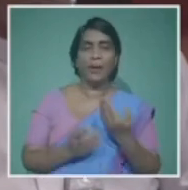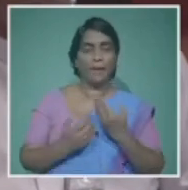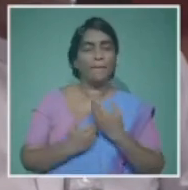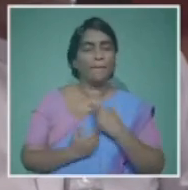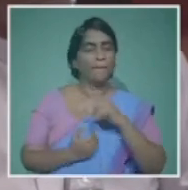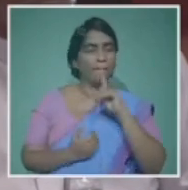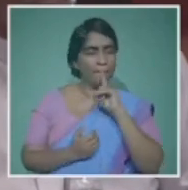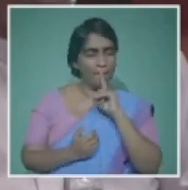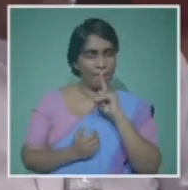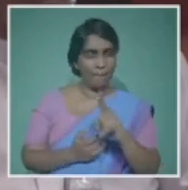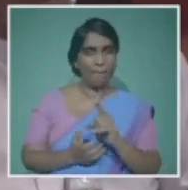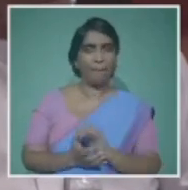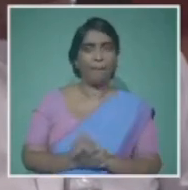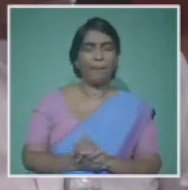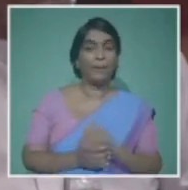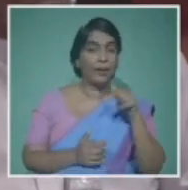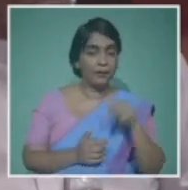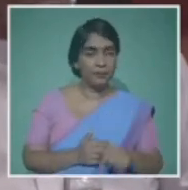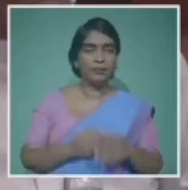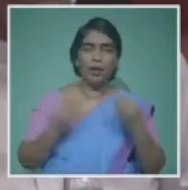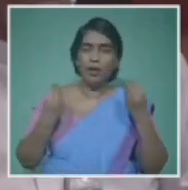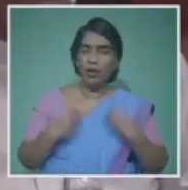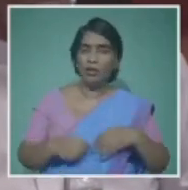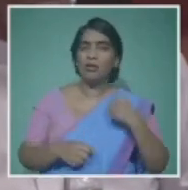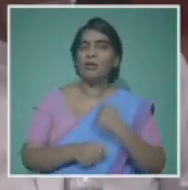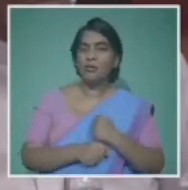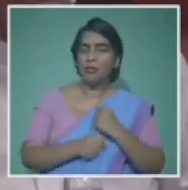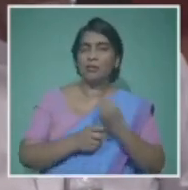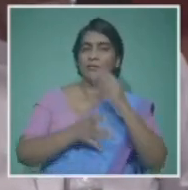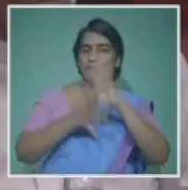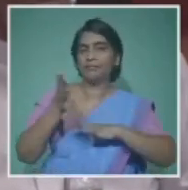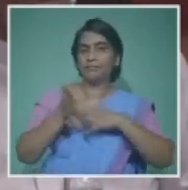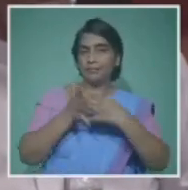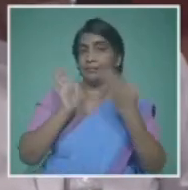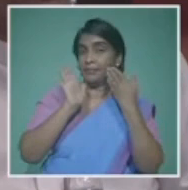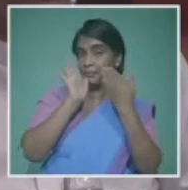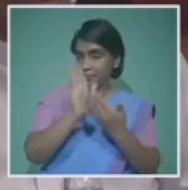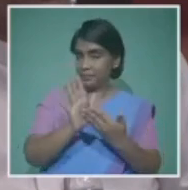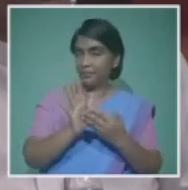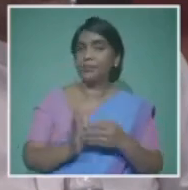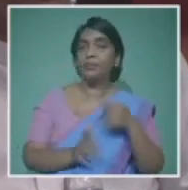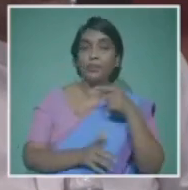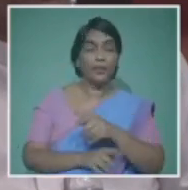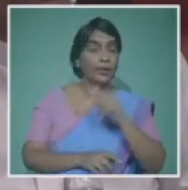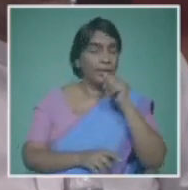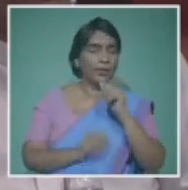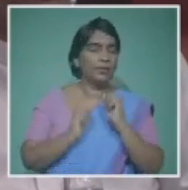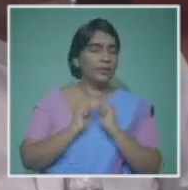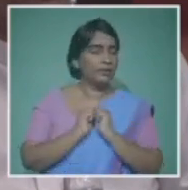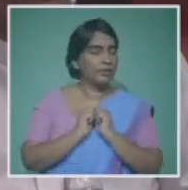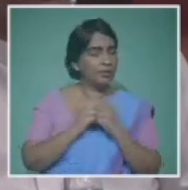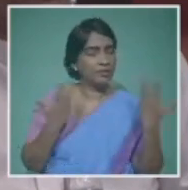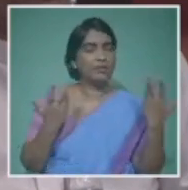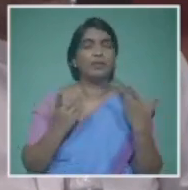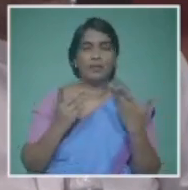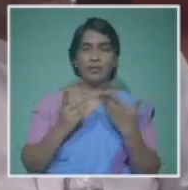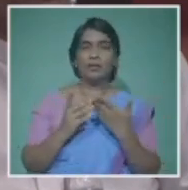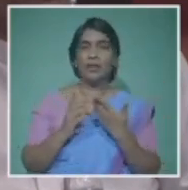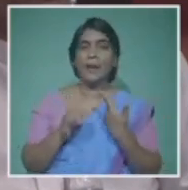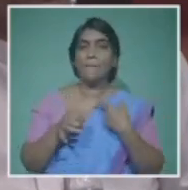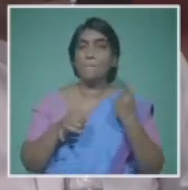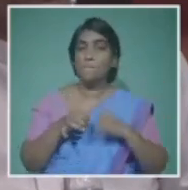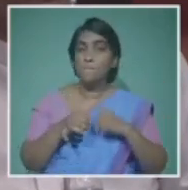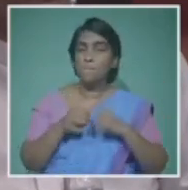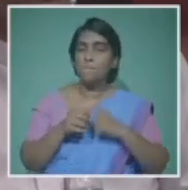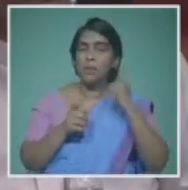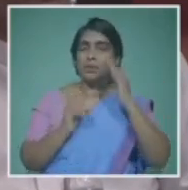ni demi bangkulat itu anjua kaya kaya kiri bakti. Make hari ni tu wedak garu. Prasne perbaat